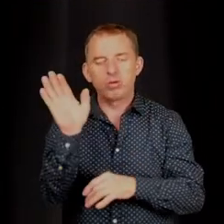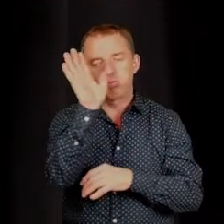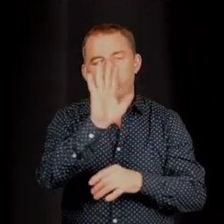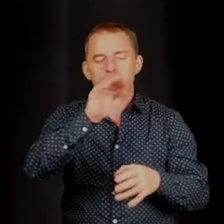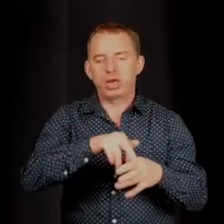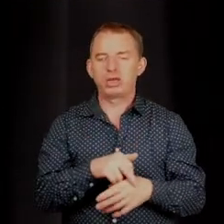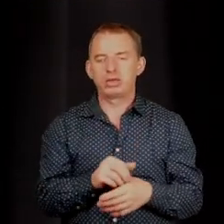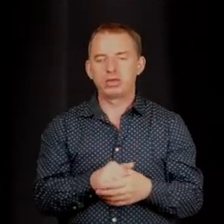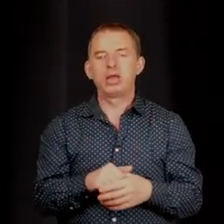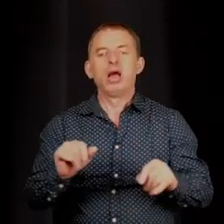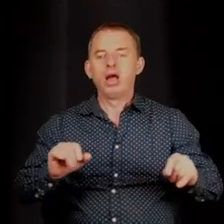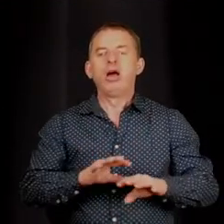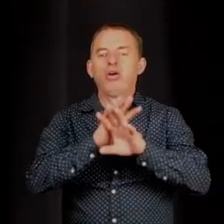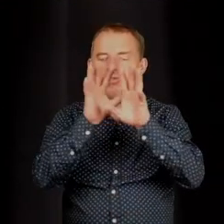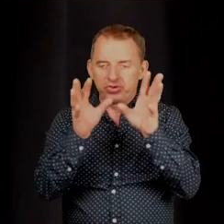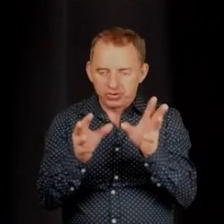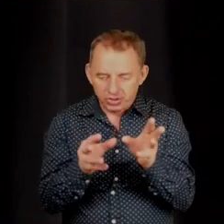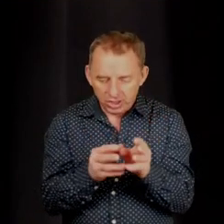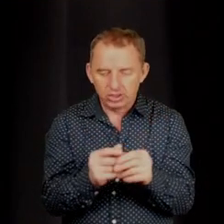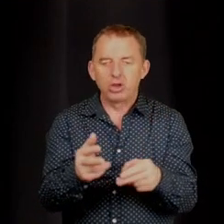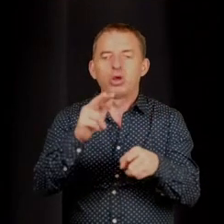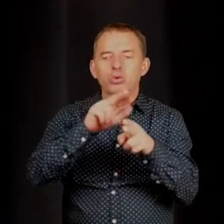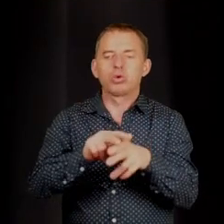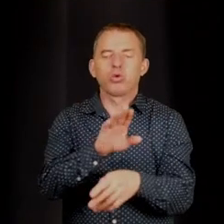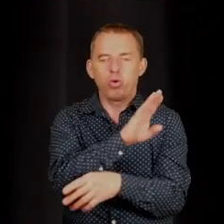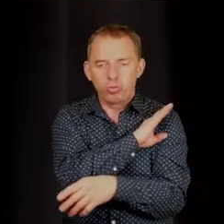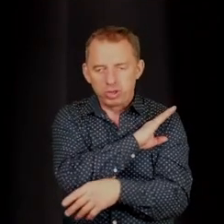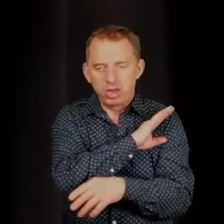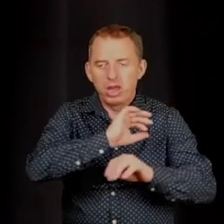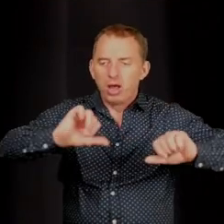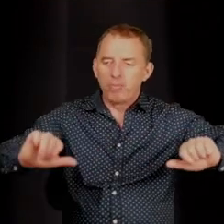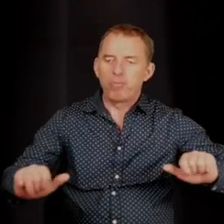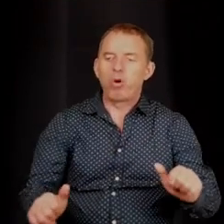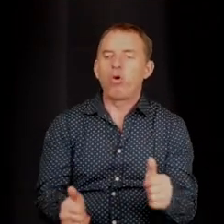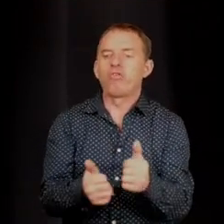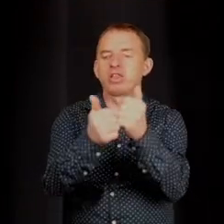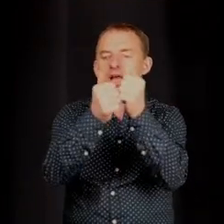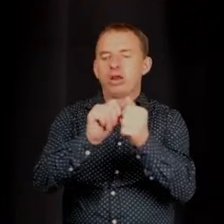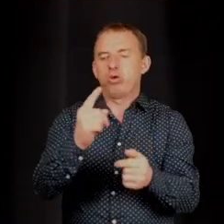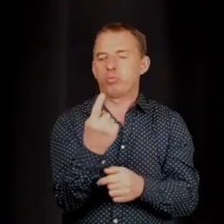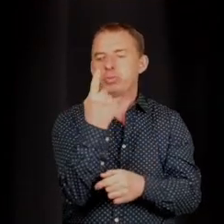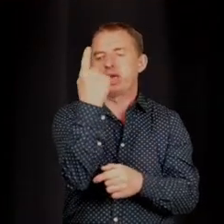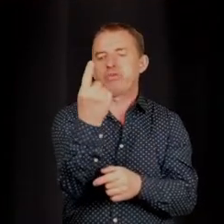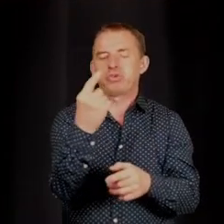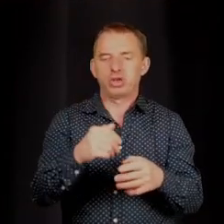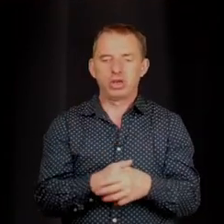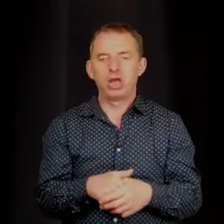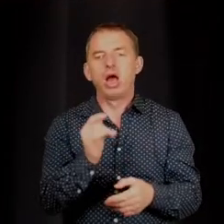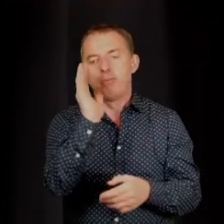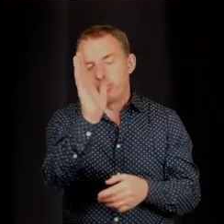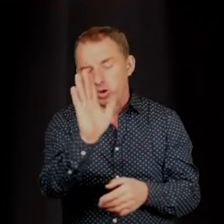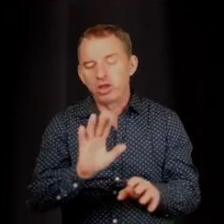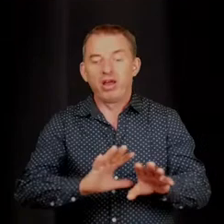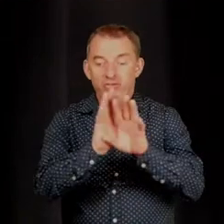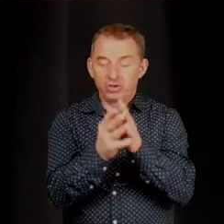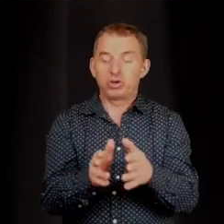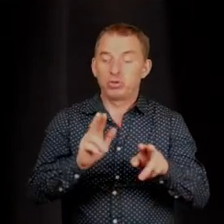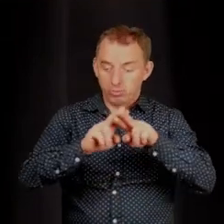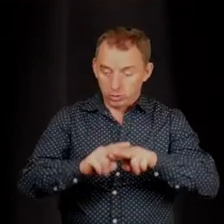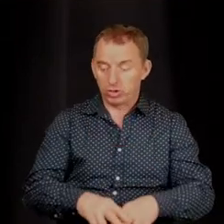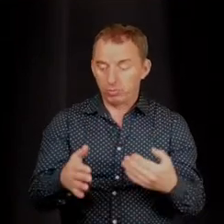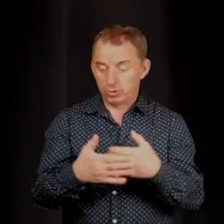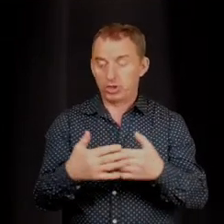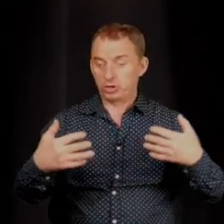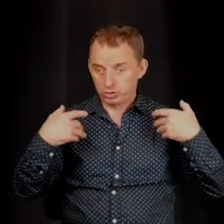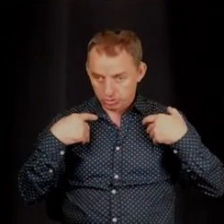rise first. Wszyscy, którzy umarli, powstaną pierwsi. Then we are alive and remain. I potem wszyscy, którzy pozostaliśmy przy